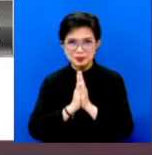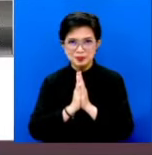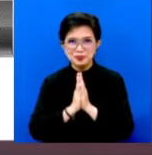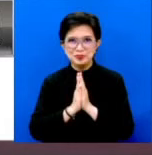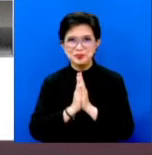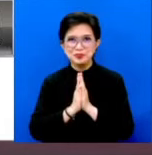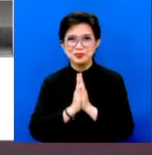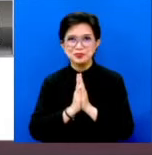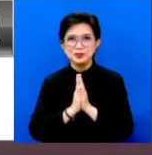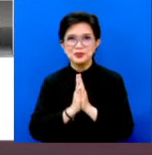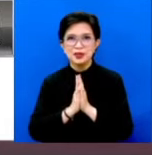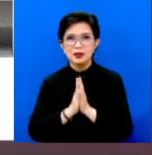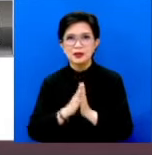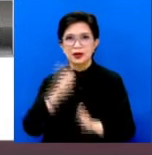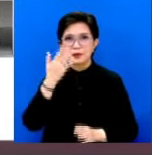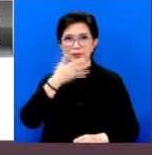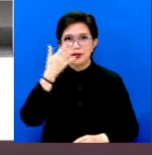nanegusilisan,